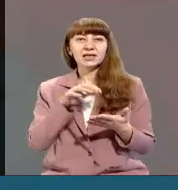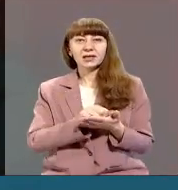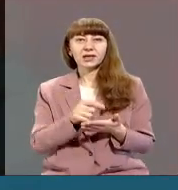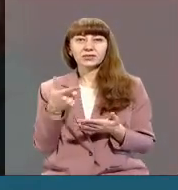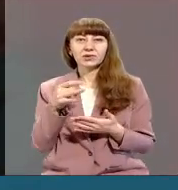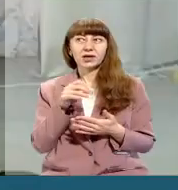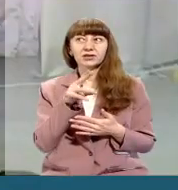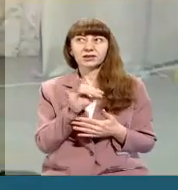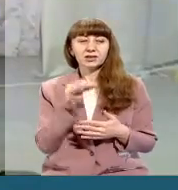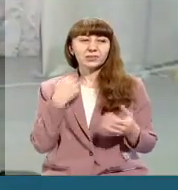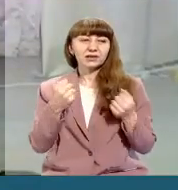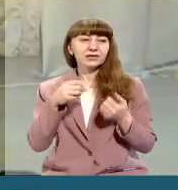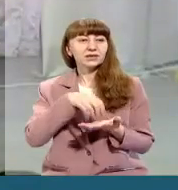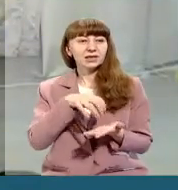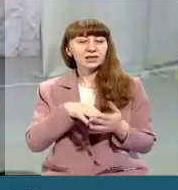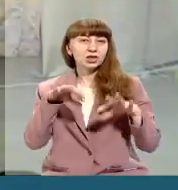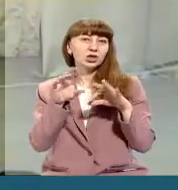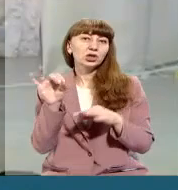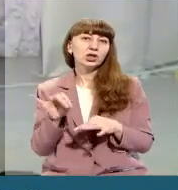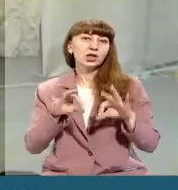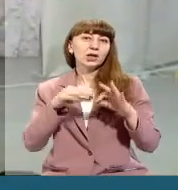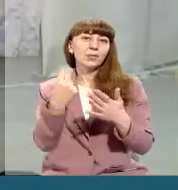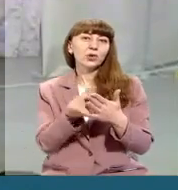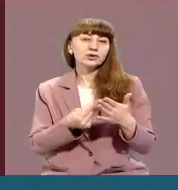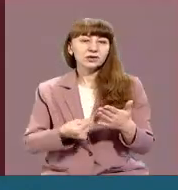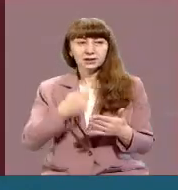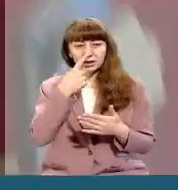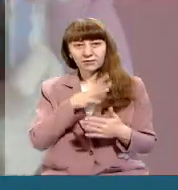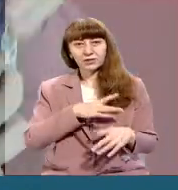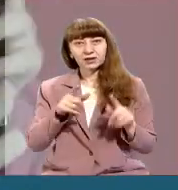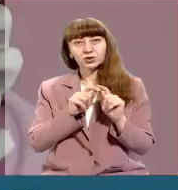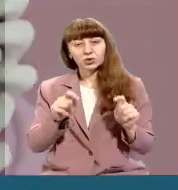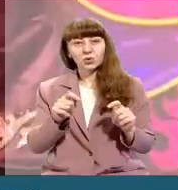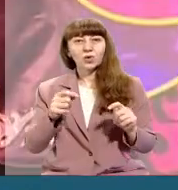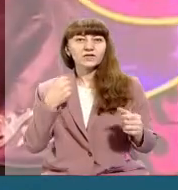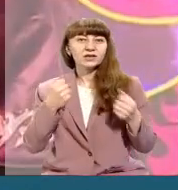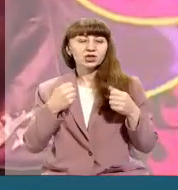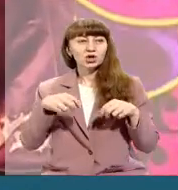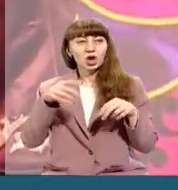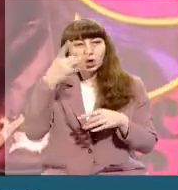также по изобразительному искусству А ещё совсем недавно здесь открыли клубы физической